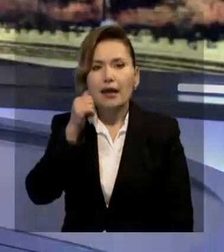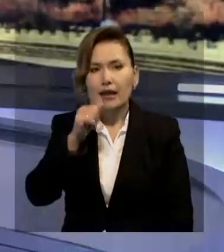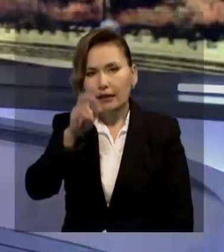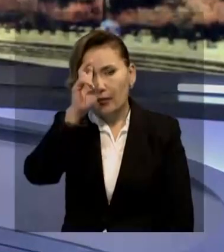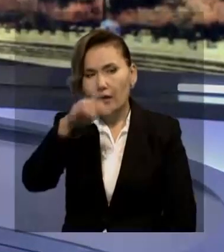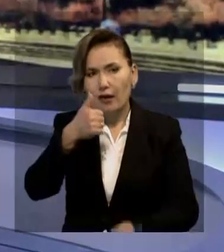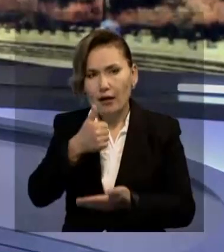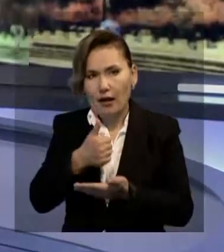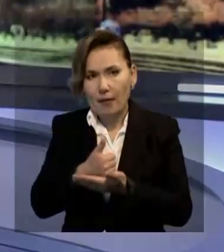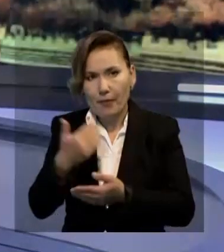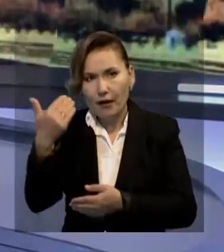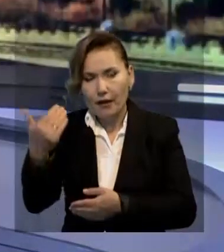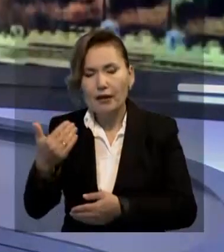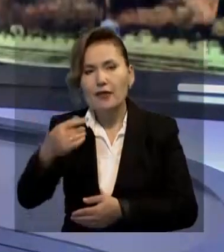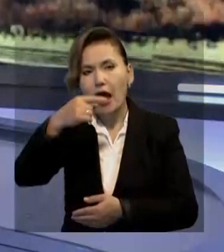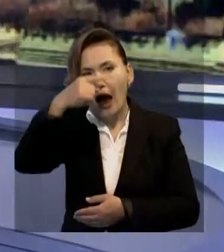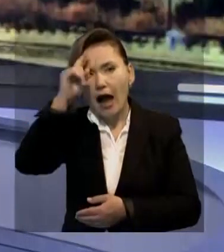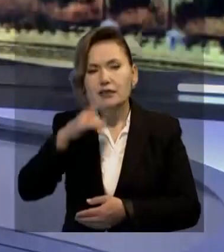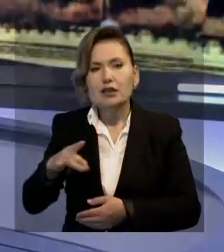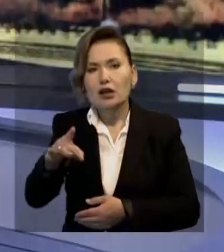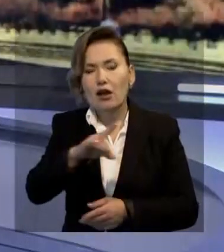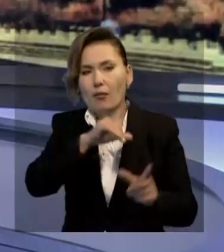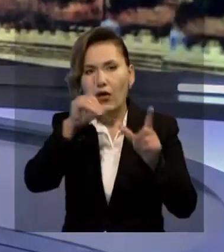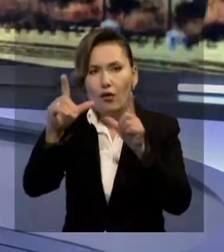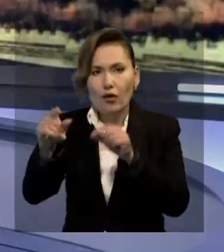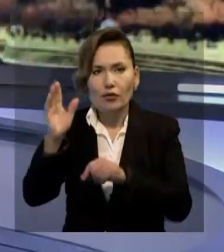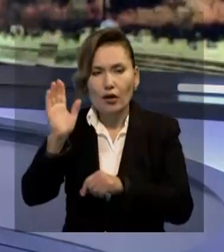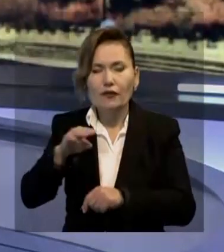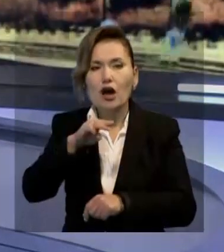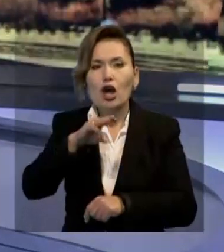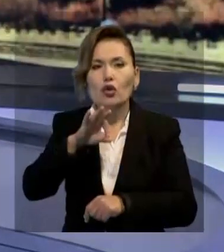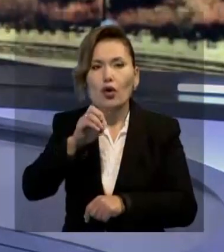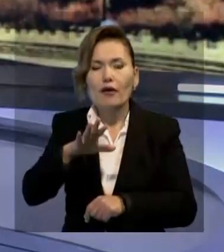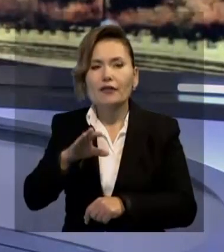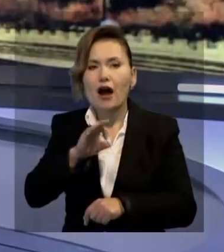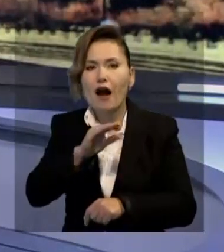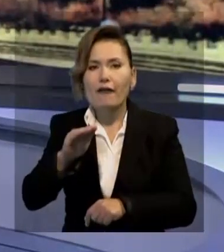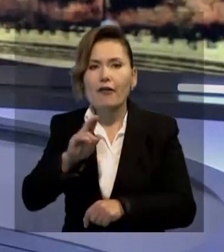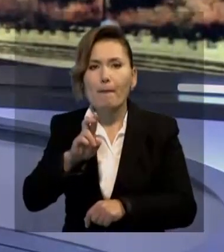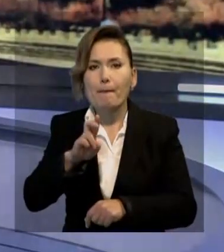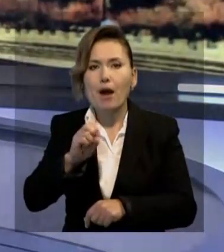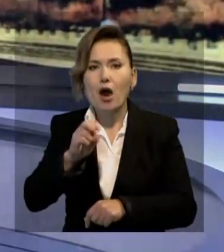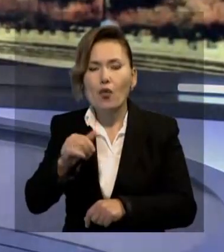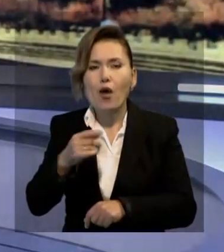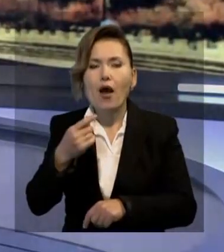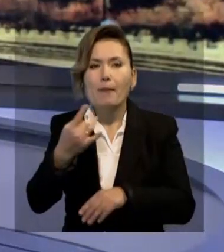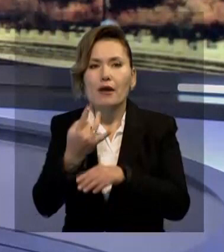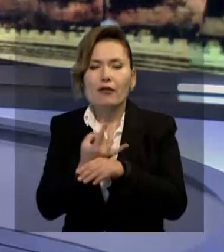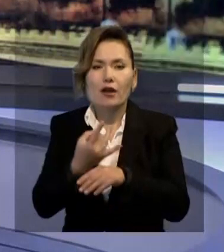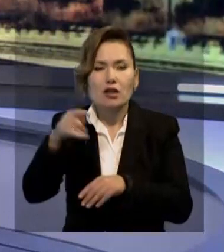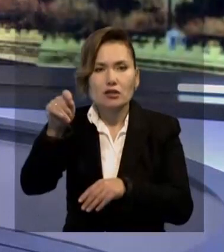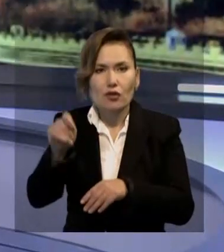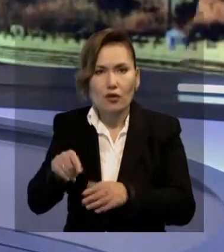Ертең мемлекет басшысы Әзербайжан Республикасына сапармен барады. Бұл Қасым-Жомарт Тоқаевтың ресми Бакуге жасайтын бірінші сапары